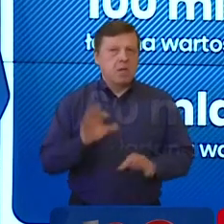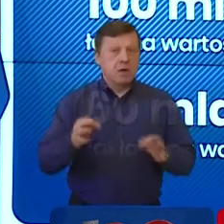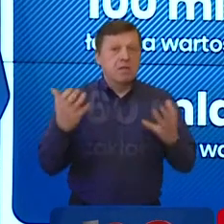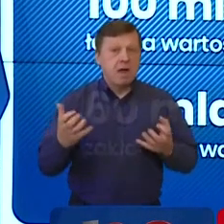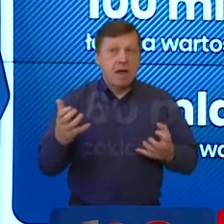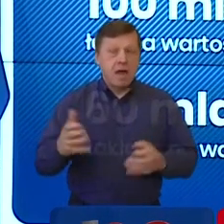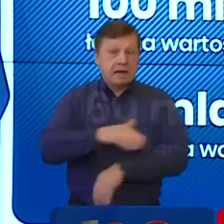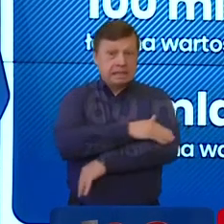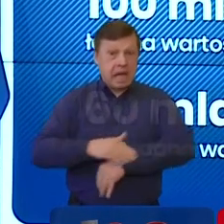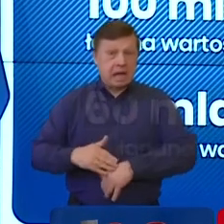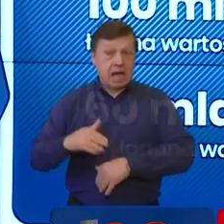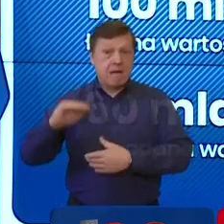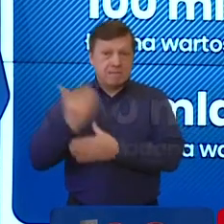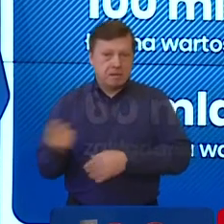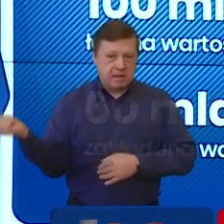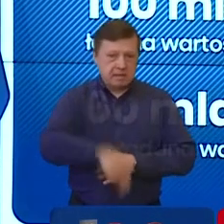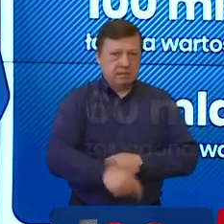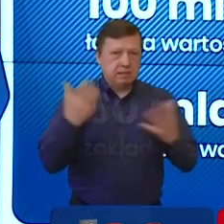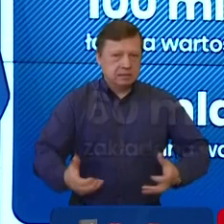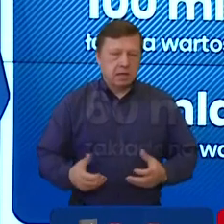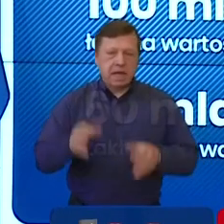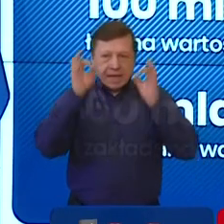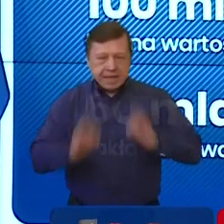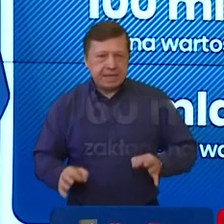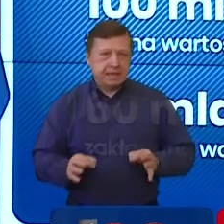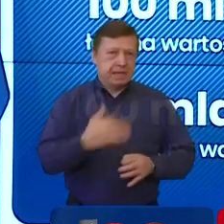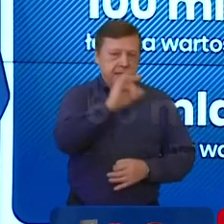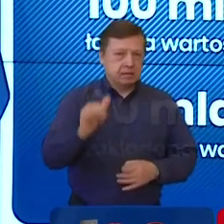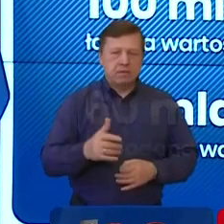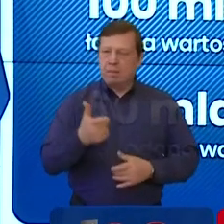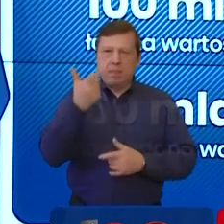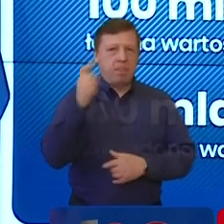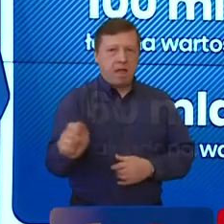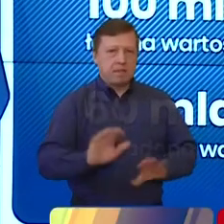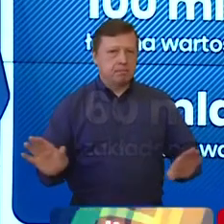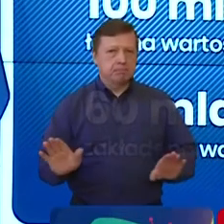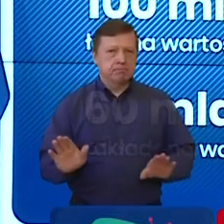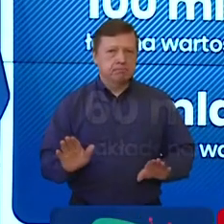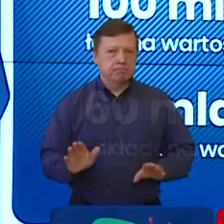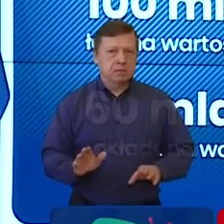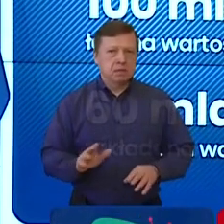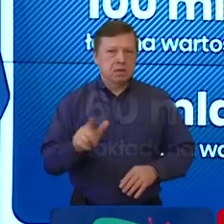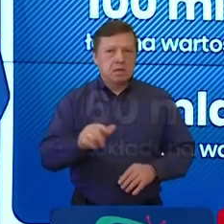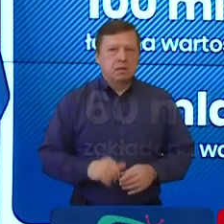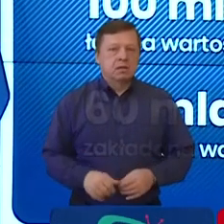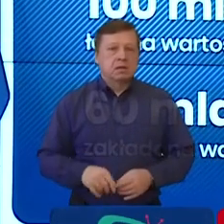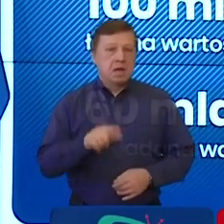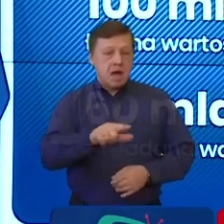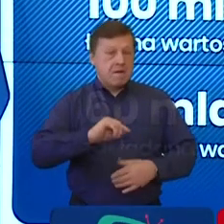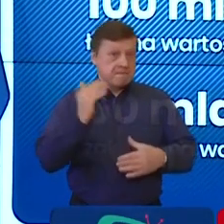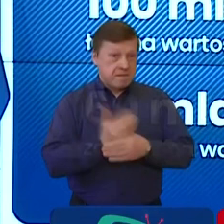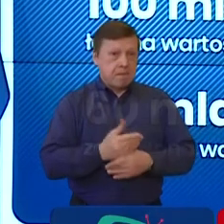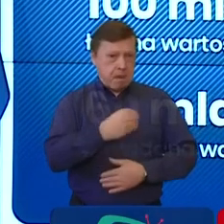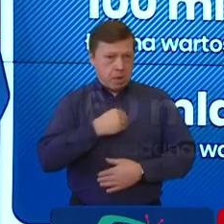dzisiaj firmy zagraniczne, firmy z Chin, firmy z innych krajów. Nie możemy do tego dopuścić, żeby przedsiębiorcy razem z